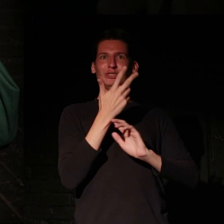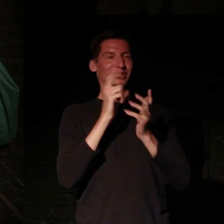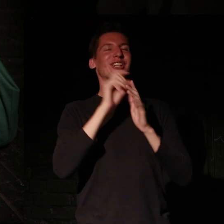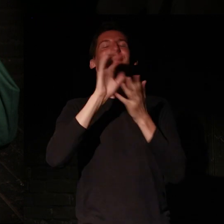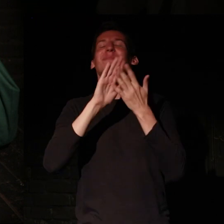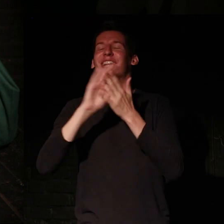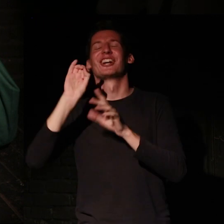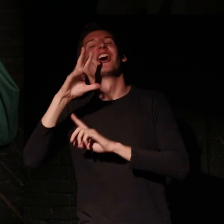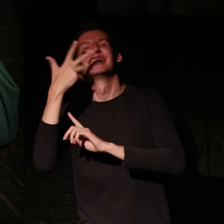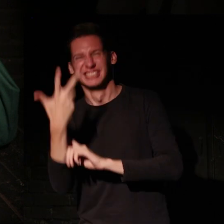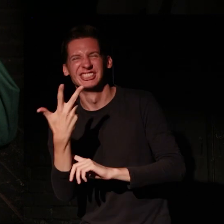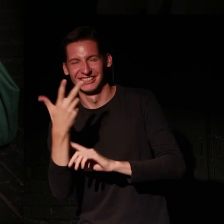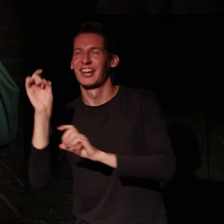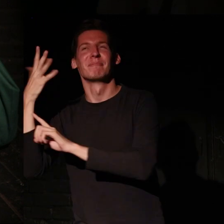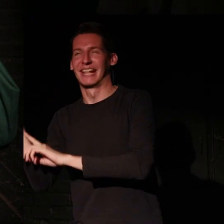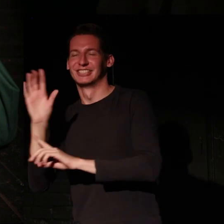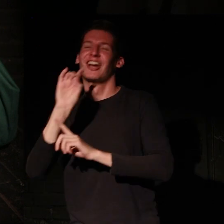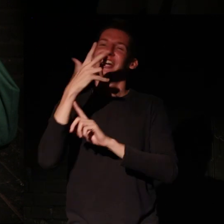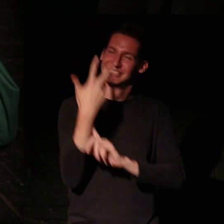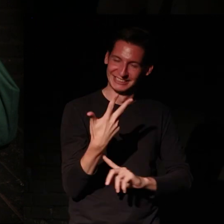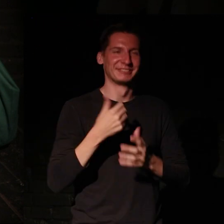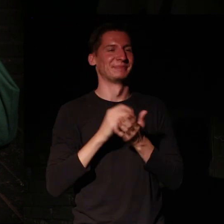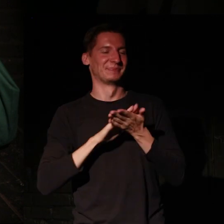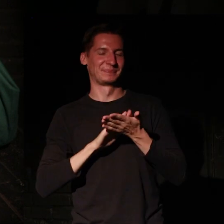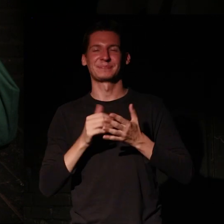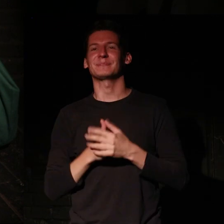Gojki 3, tak. Gojki 3.